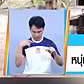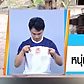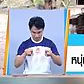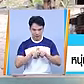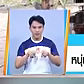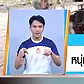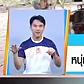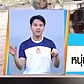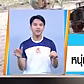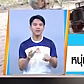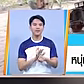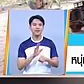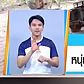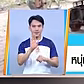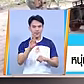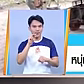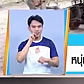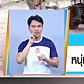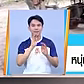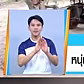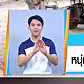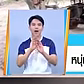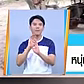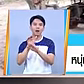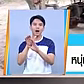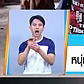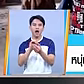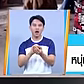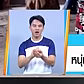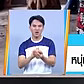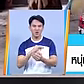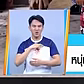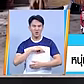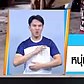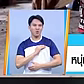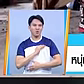เยี้ยอยู่ตามถังกักเก็บน้ำบาดาลแล้วก็ต้นมะพร้าวเป็นที่น่าขนลุกมากๆเลยนะคะ